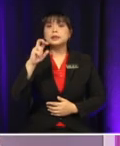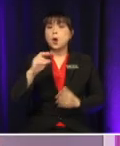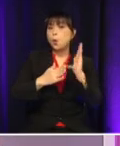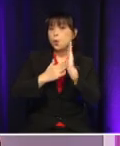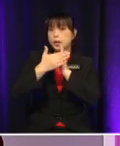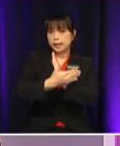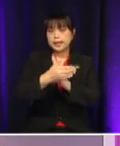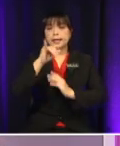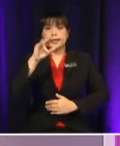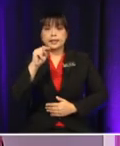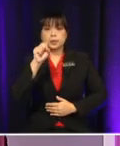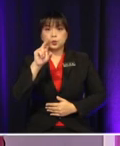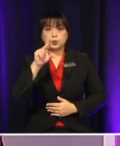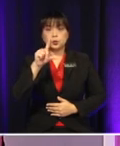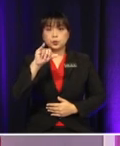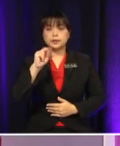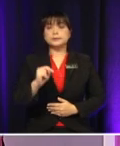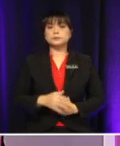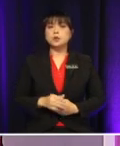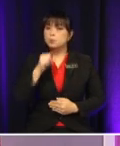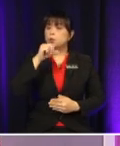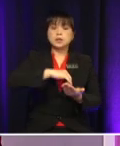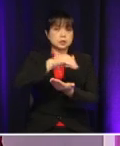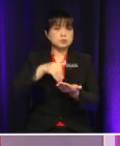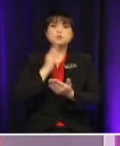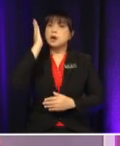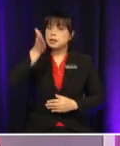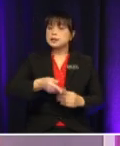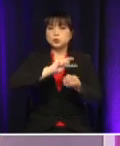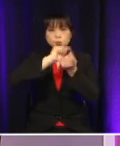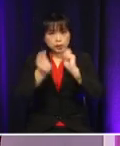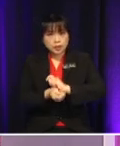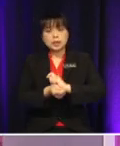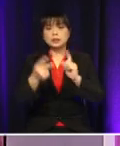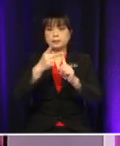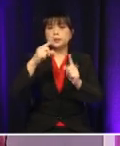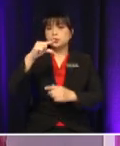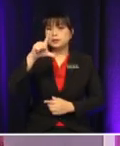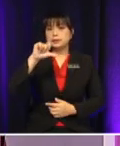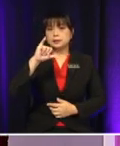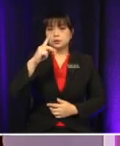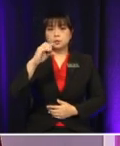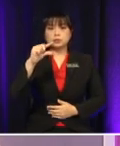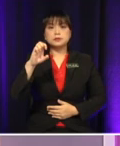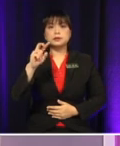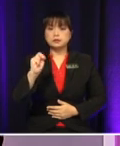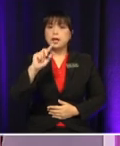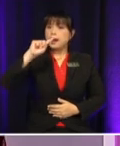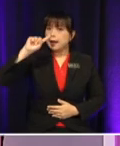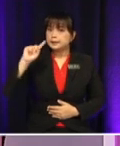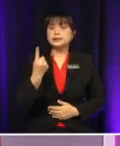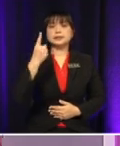akan ditukarkan kepada glike ujan sebenarnya hanya yang berlebihan saja yang akan ditukarkan kepada